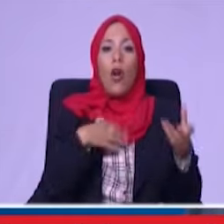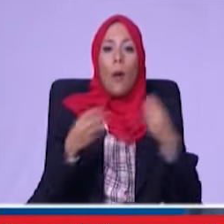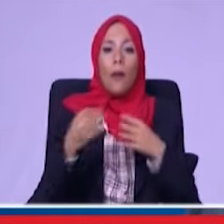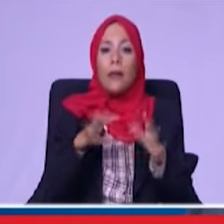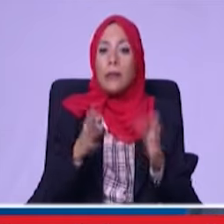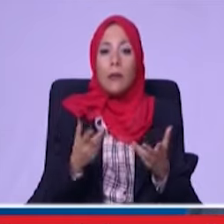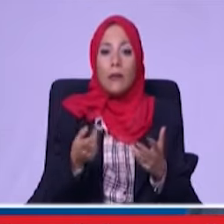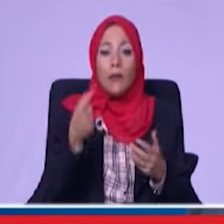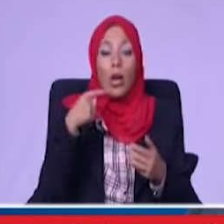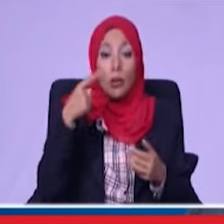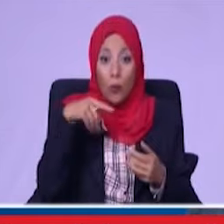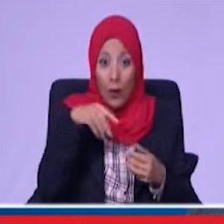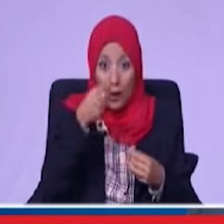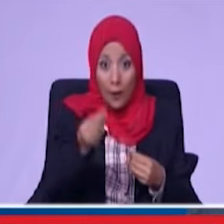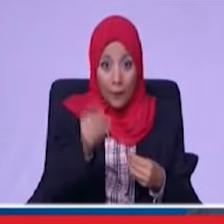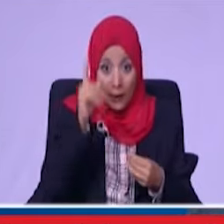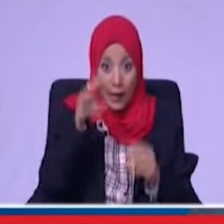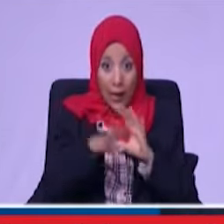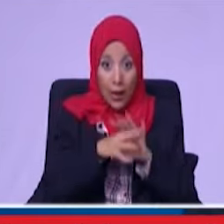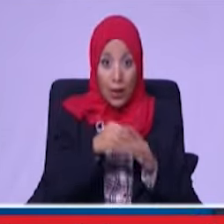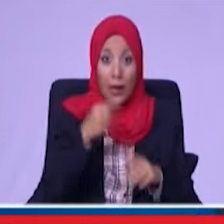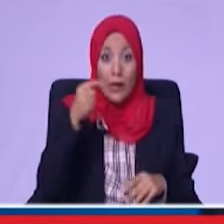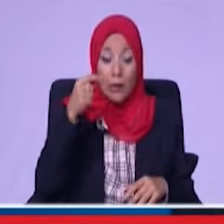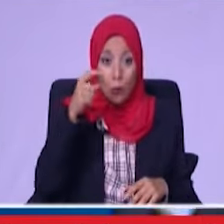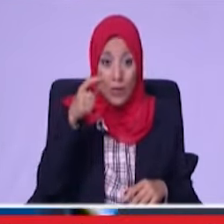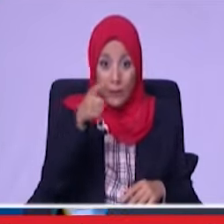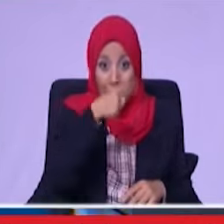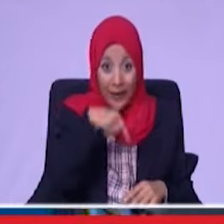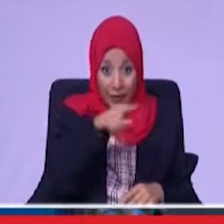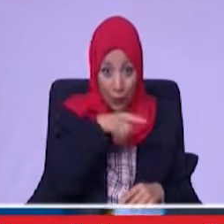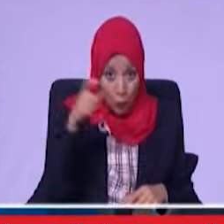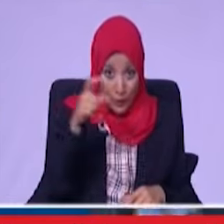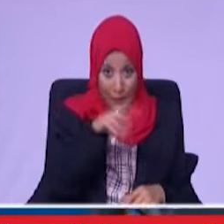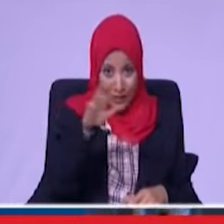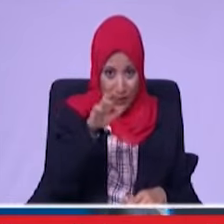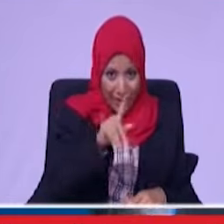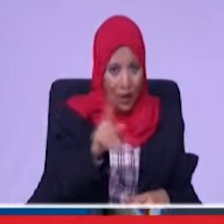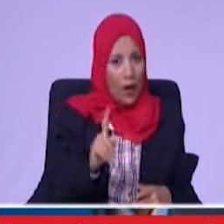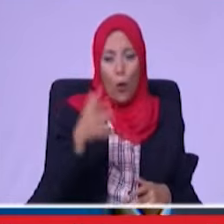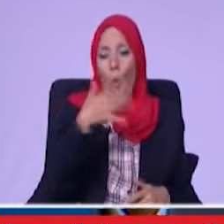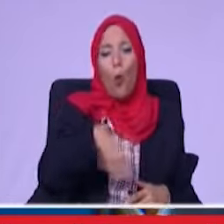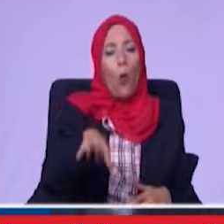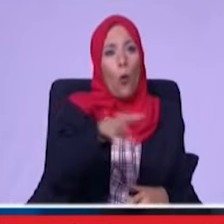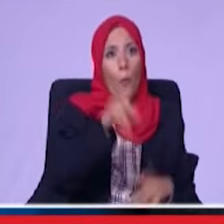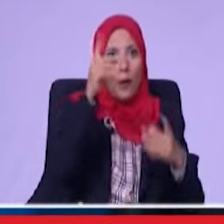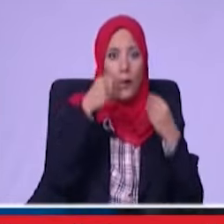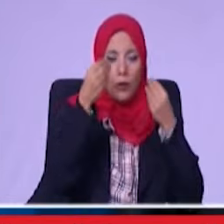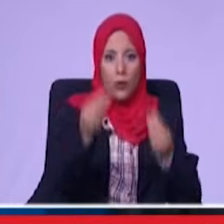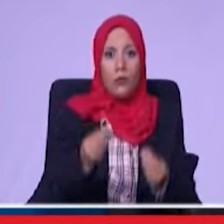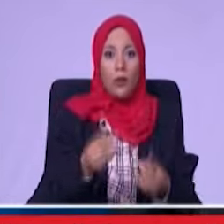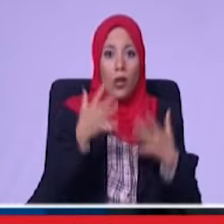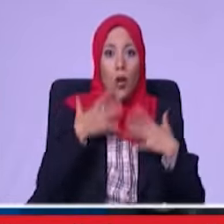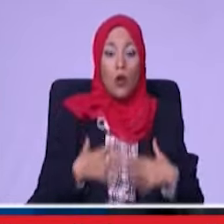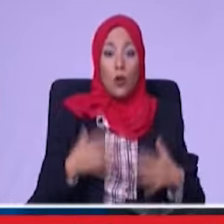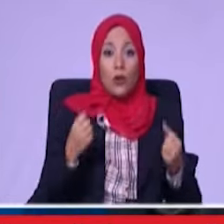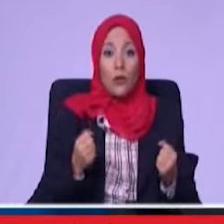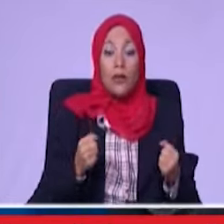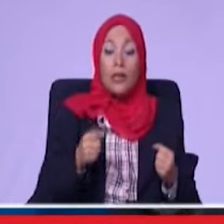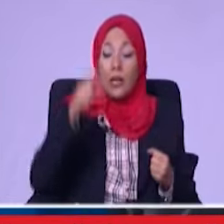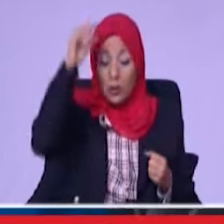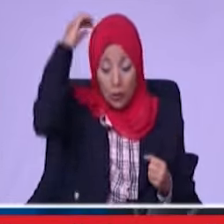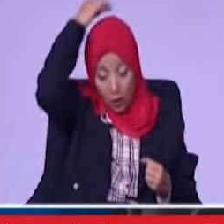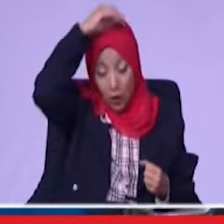ما قالش للمسلمين، وما أرسلناك إلا رحمة للعالمين. الشفاعة العظمى يا فندم، أول شفاعة لسيدنا النبي محمد صلى الله